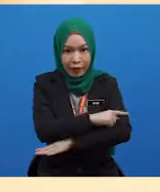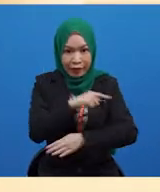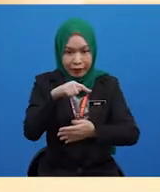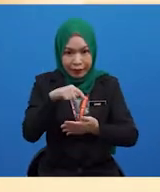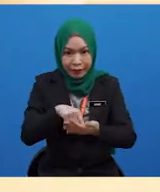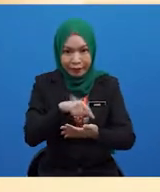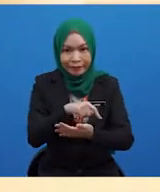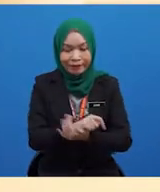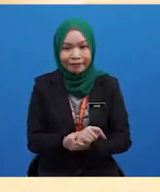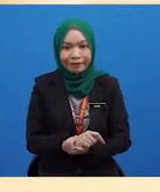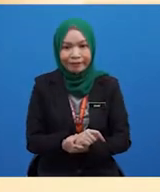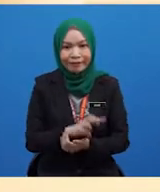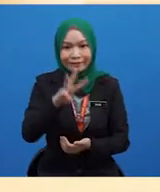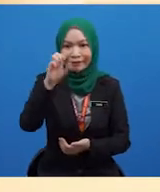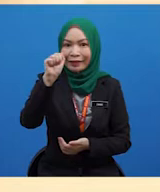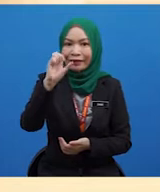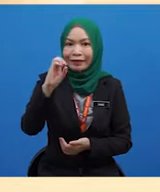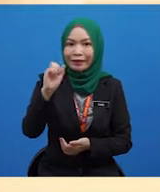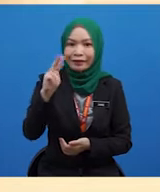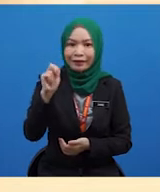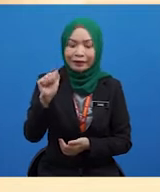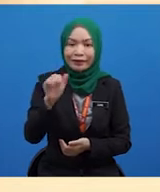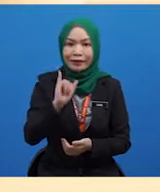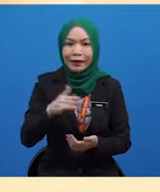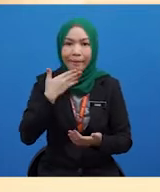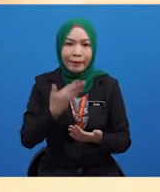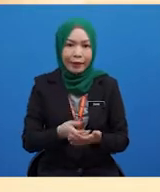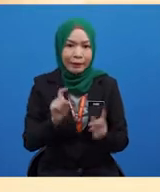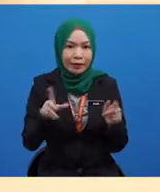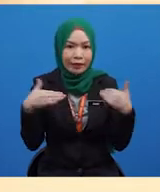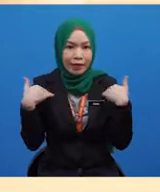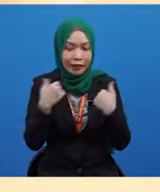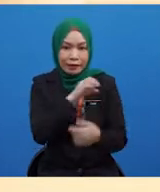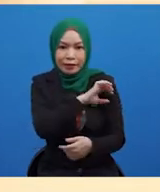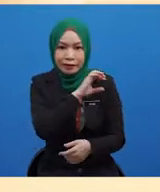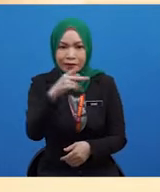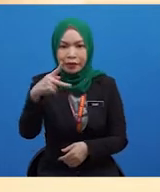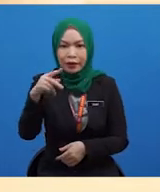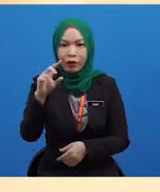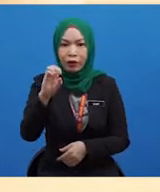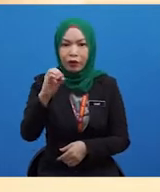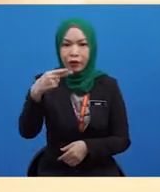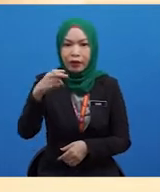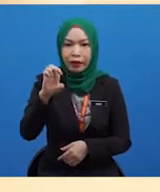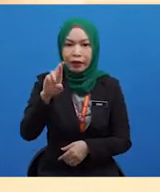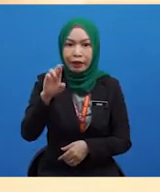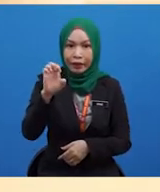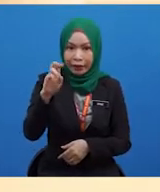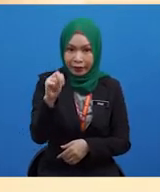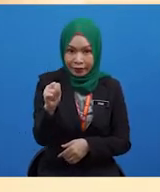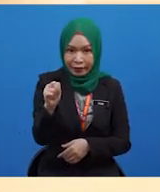Sebuah wacana yang utuh mestilah mempunyai ciri koheren. Ciri ini dapat dilihat